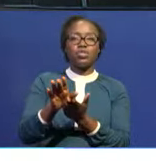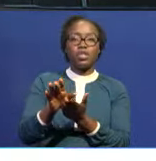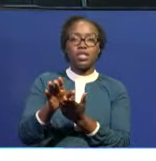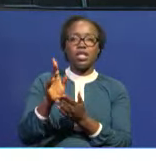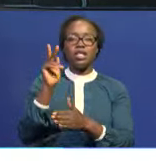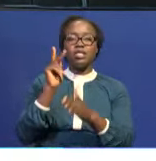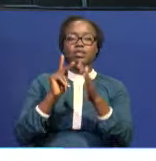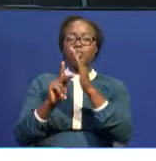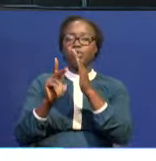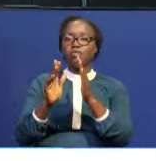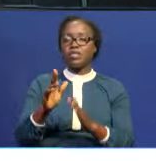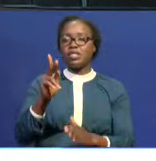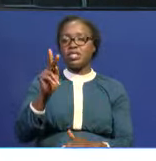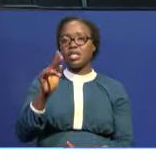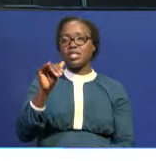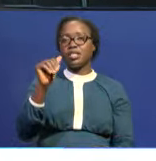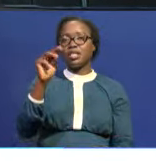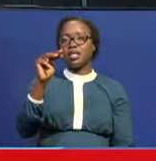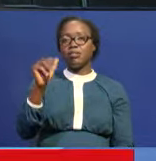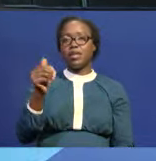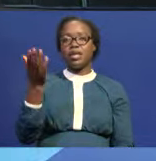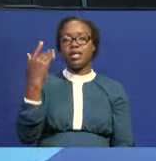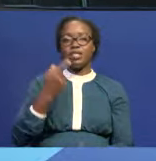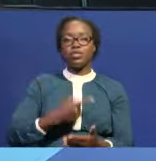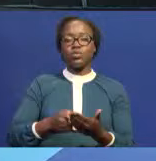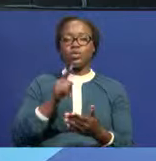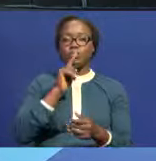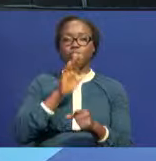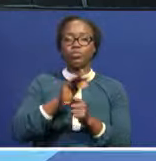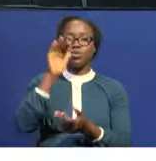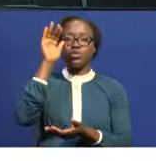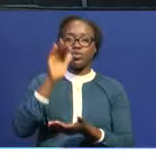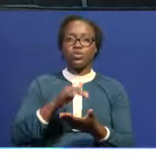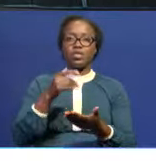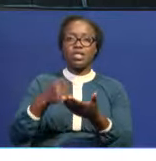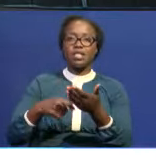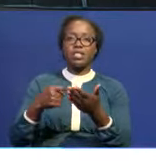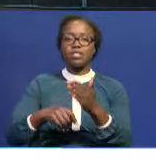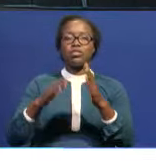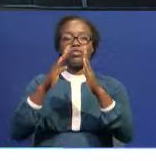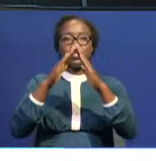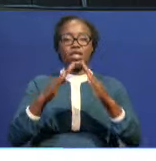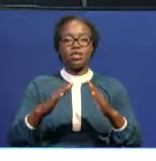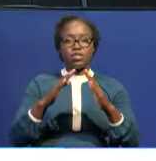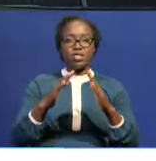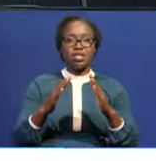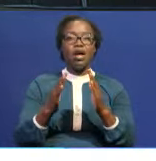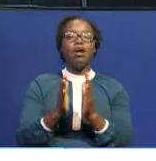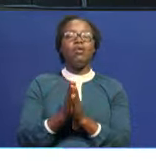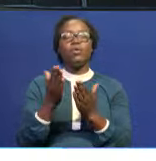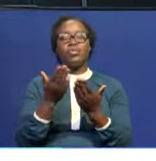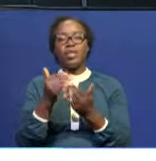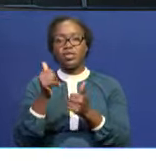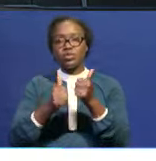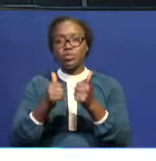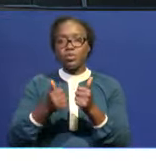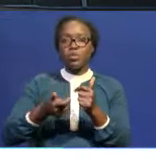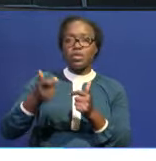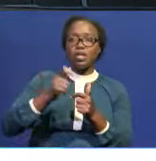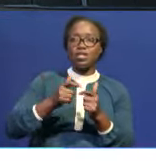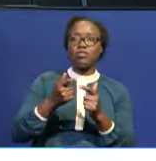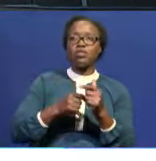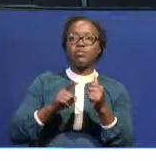Profesa Stephen Kiama juma lililopita, aliahidi kukadiria kupunguza ada za vyumba vya malazi ambayo imeongezwa kutoka